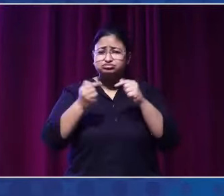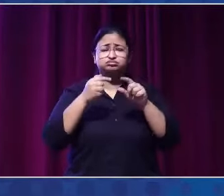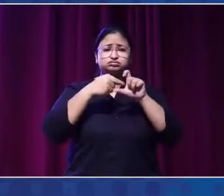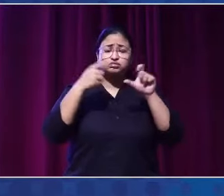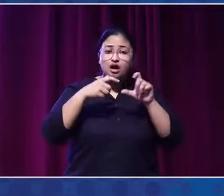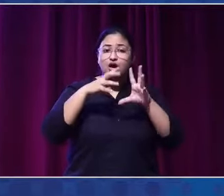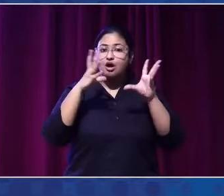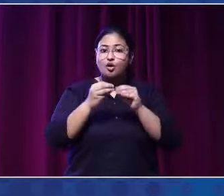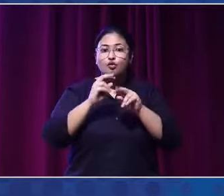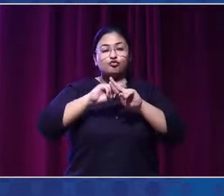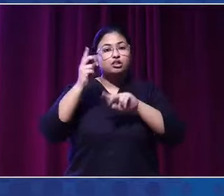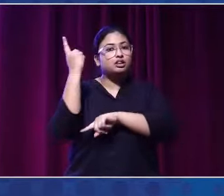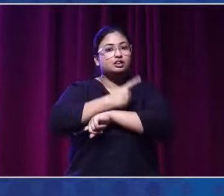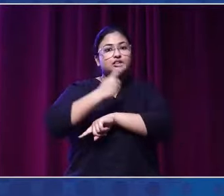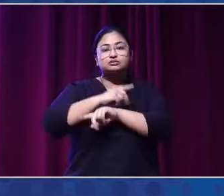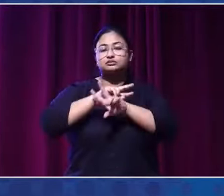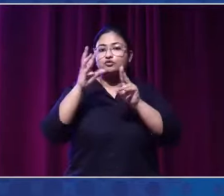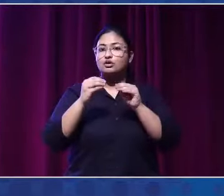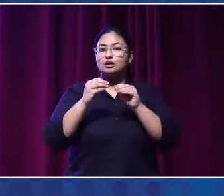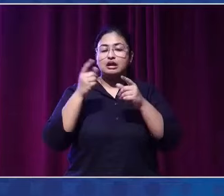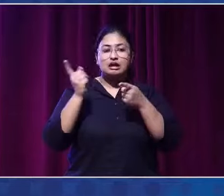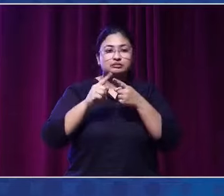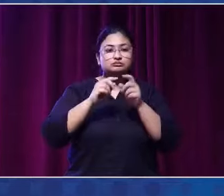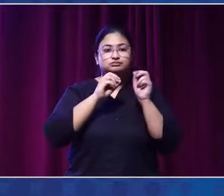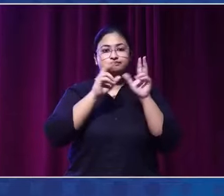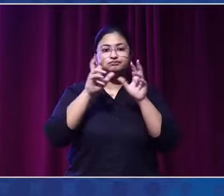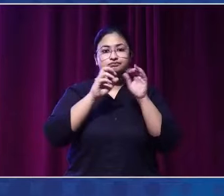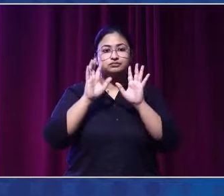पूरे दिन ट्रिकर चलता था. कोई ट्रिकर नहीं चला इस बार.